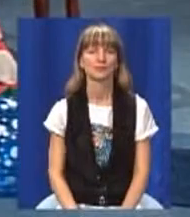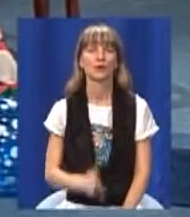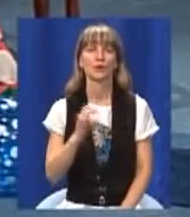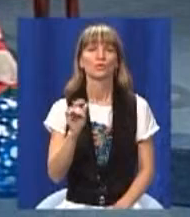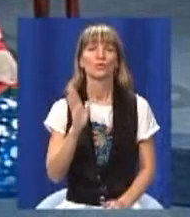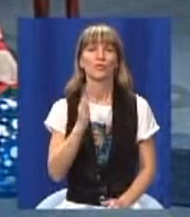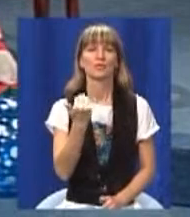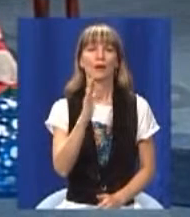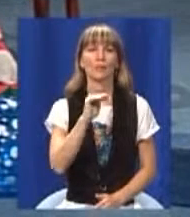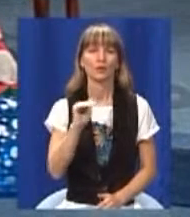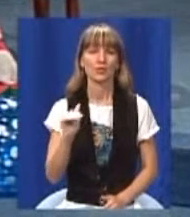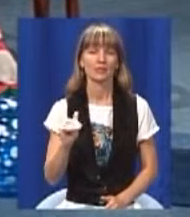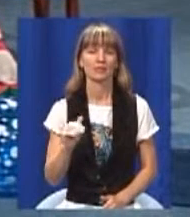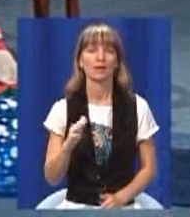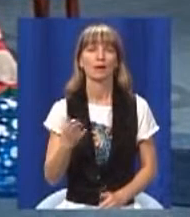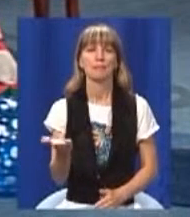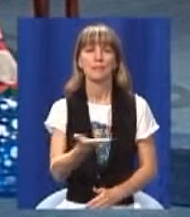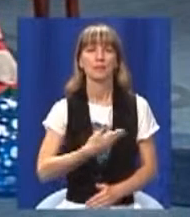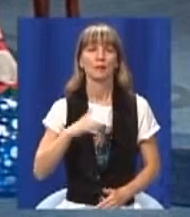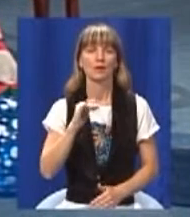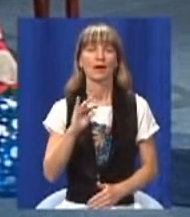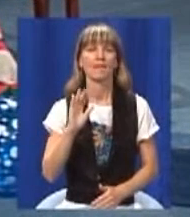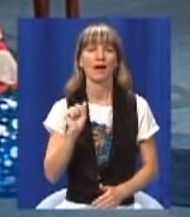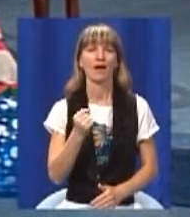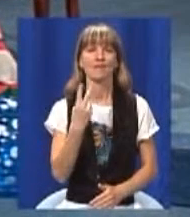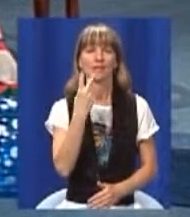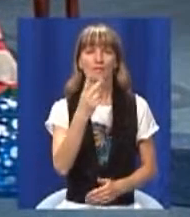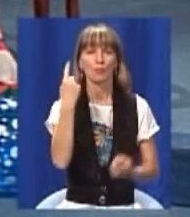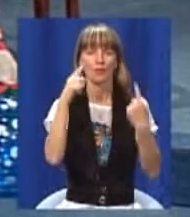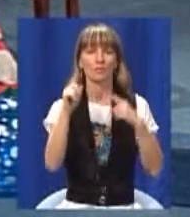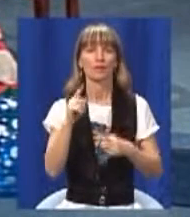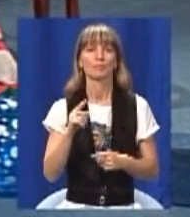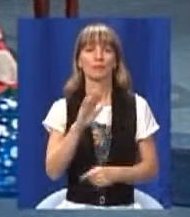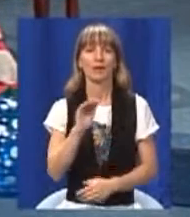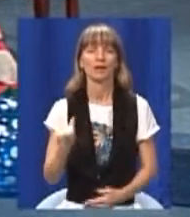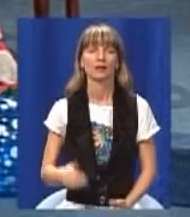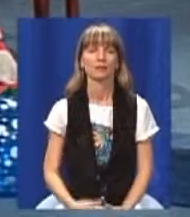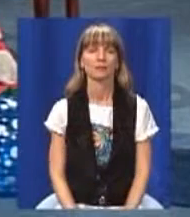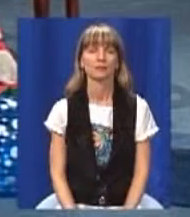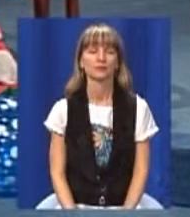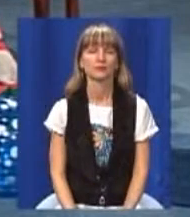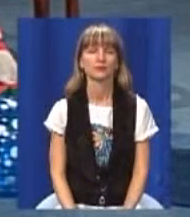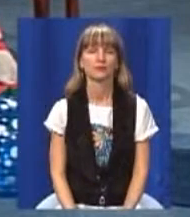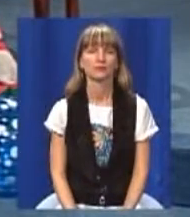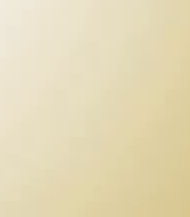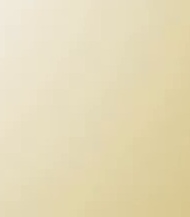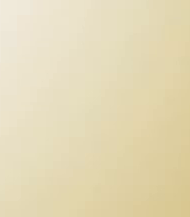що, будемо з вами прощатися. Ми прощаємося, а ви дивитесь мультфільм. Бувайте! До побачення!